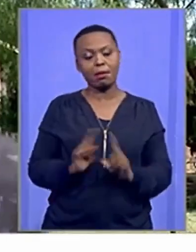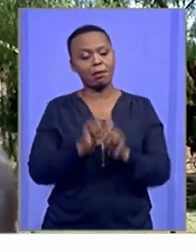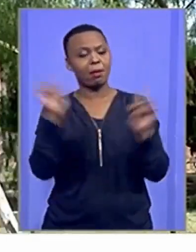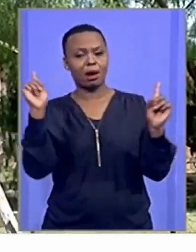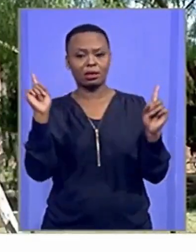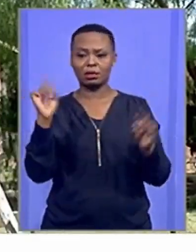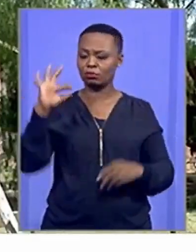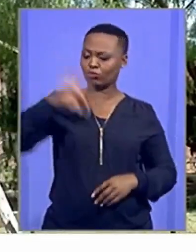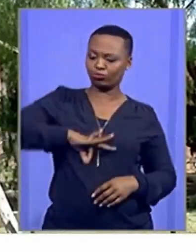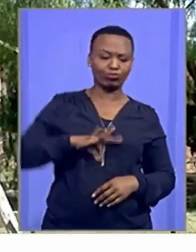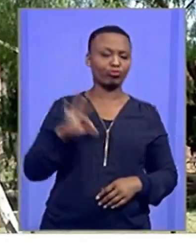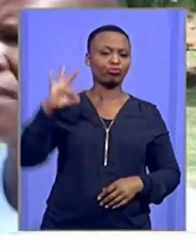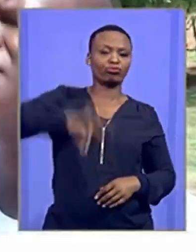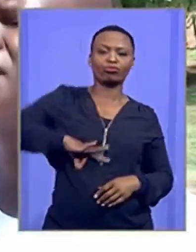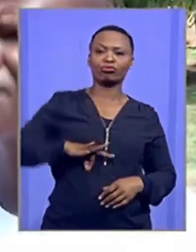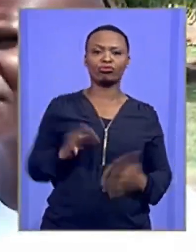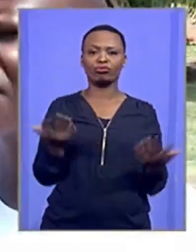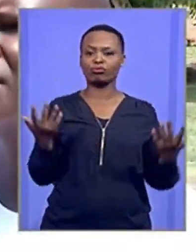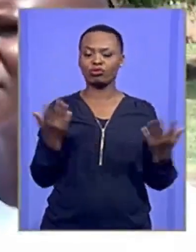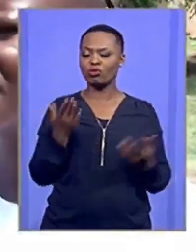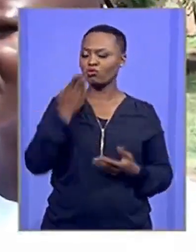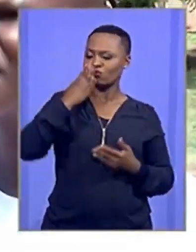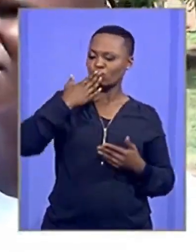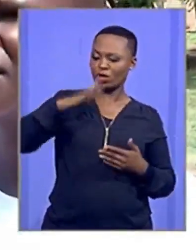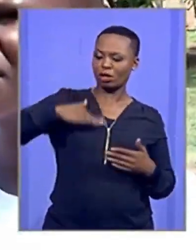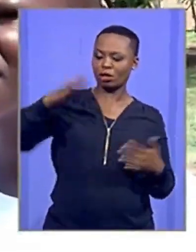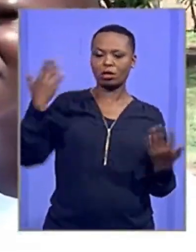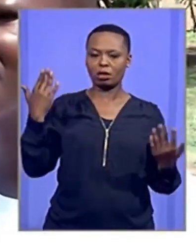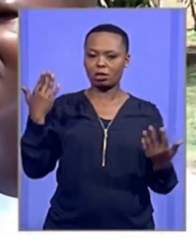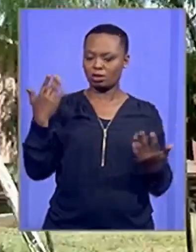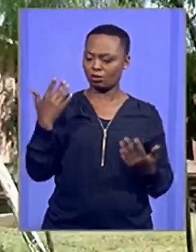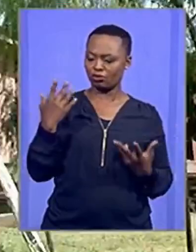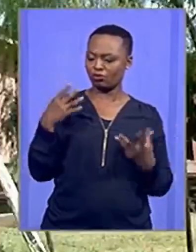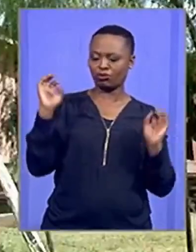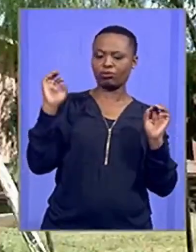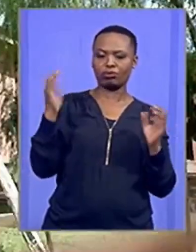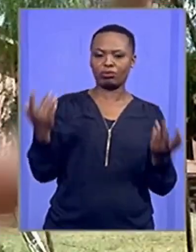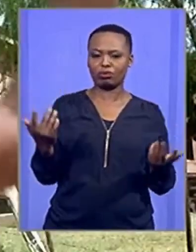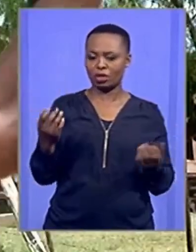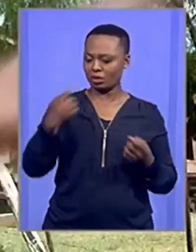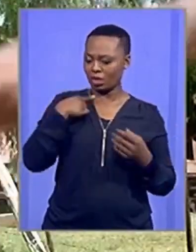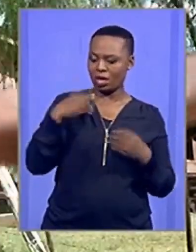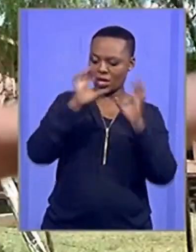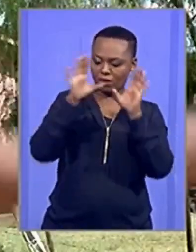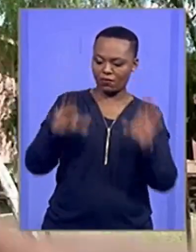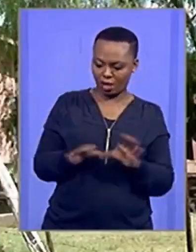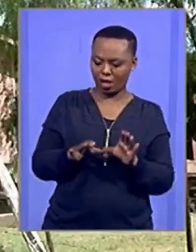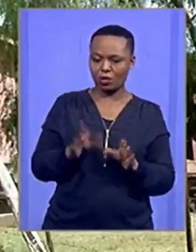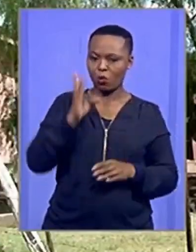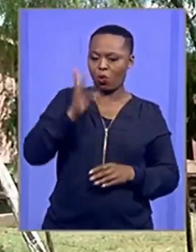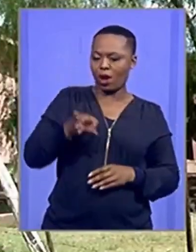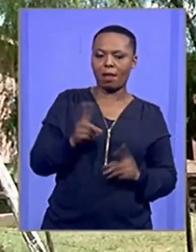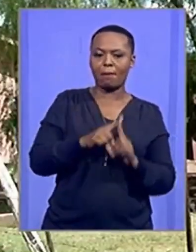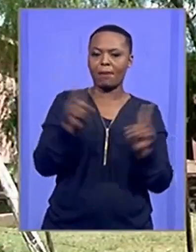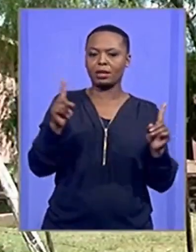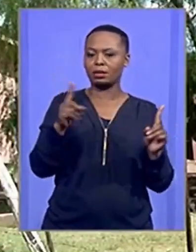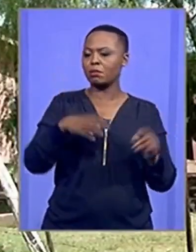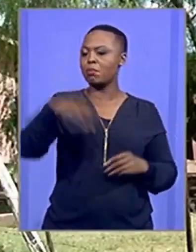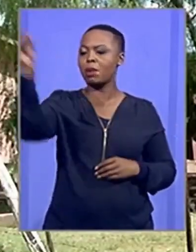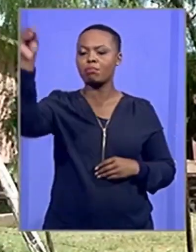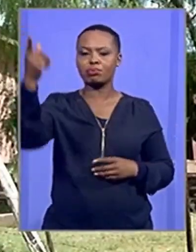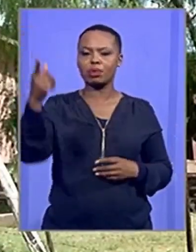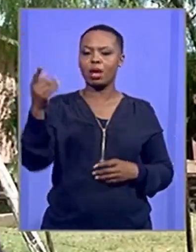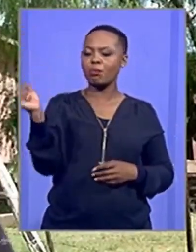fa tšhelete fela re dutse kwa ba rile ba tla re fa certificate jaanong ke ba tsamaile ba hirile batho ba maloba